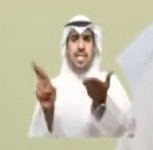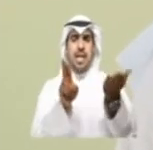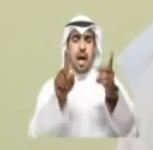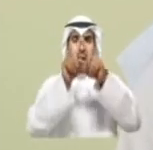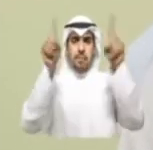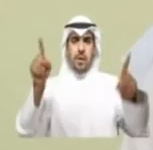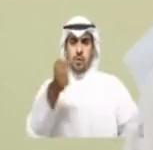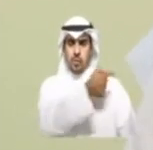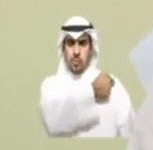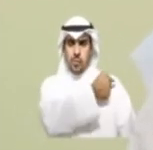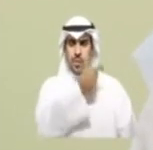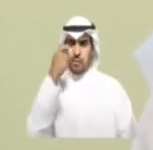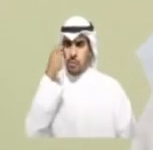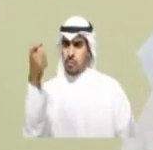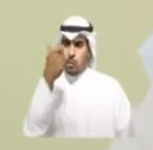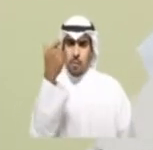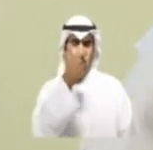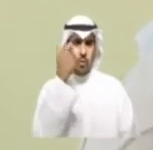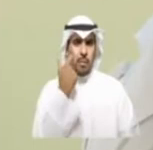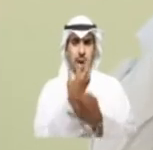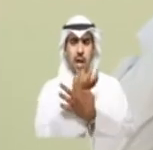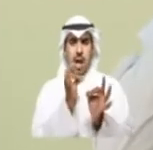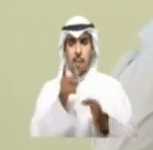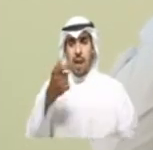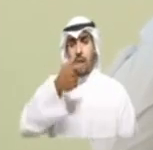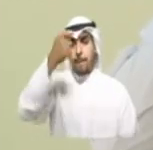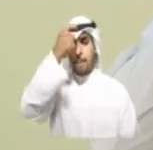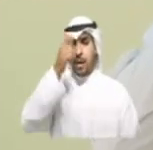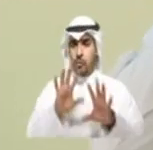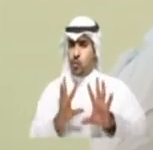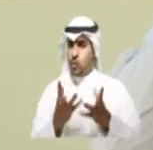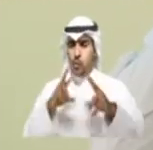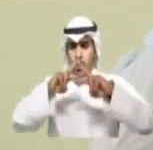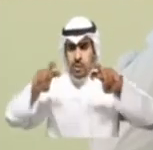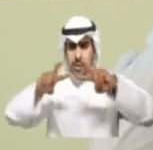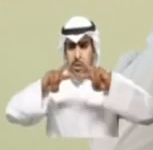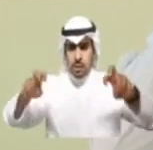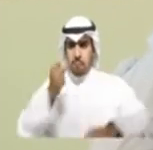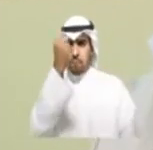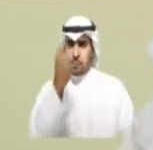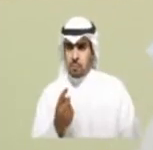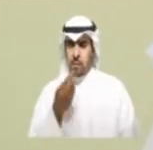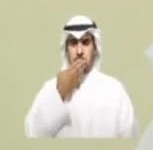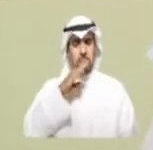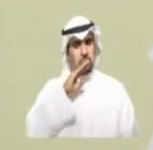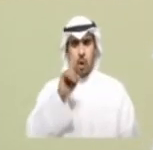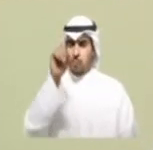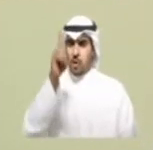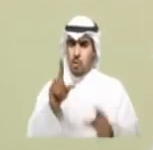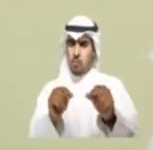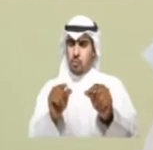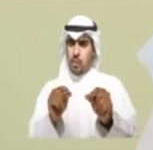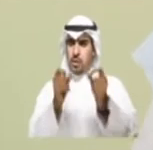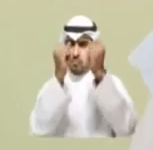الكويتية وتأكدنا من الحالات التي تم تسجيلها في هذه العيادات الطبية. لله الحمد